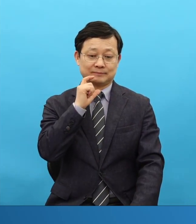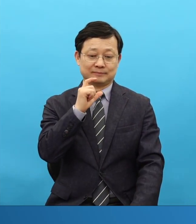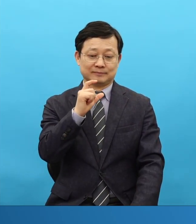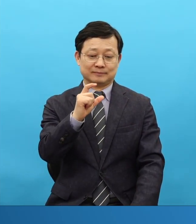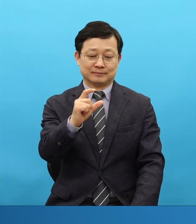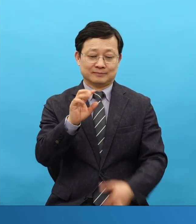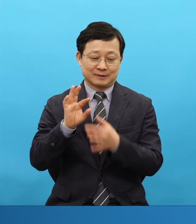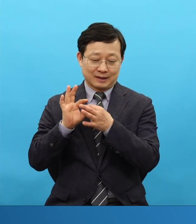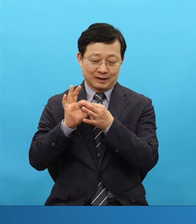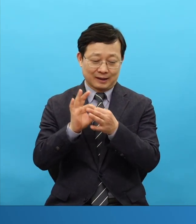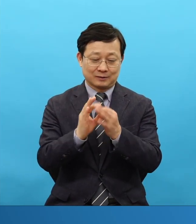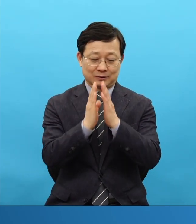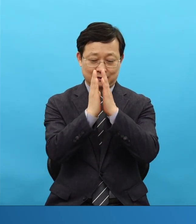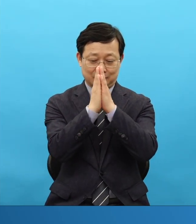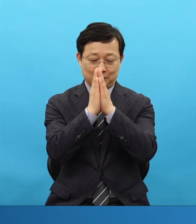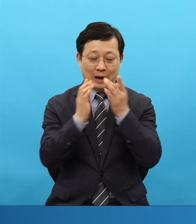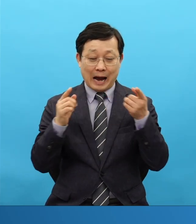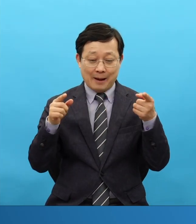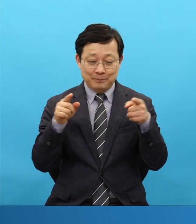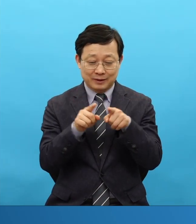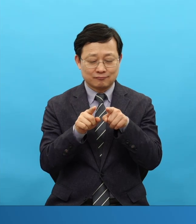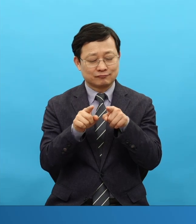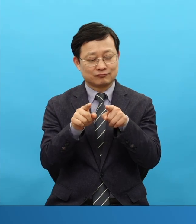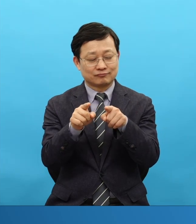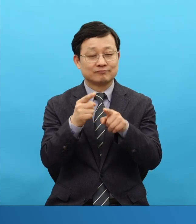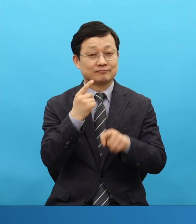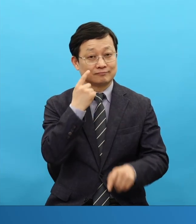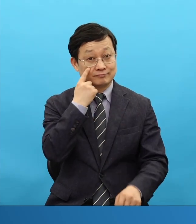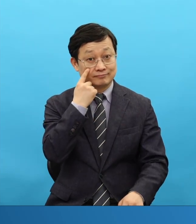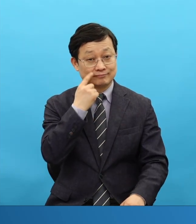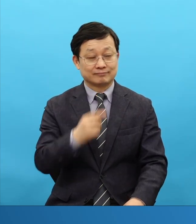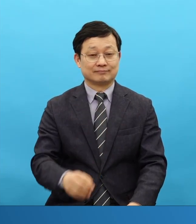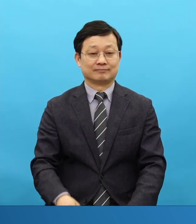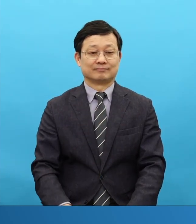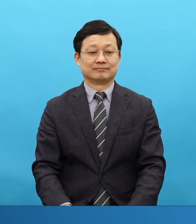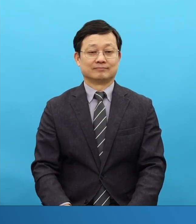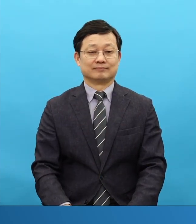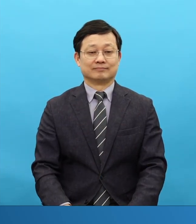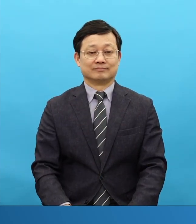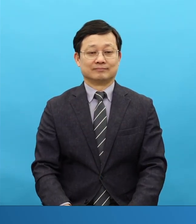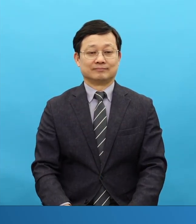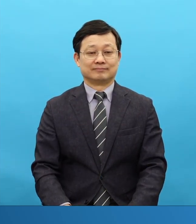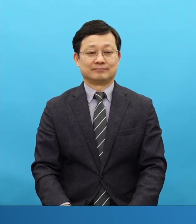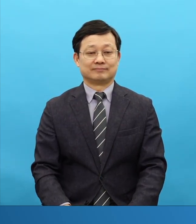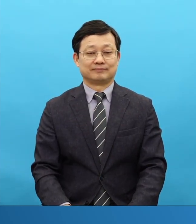And continuously do this in prayer. 이제 들었을 때는